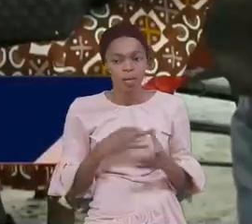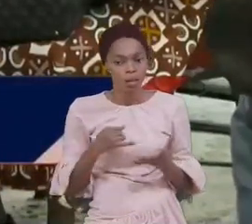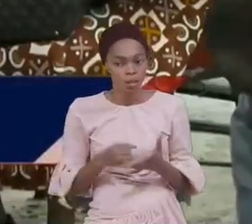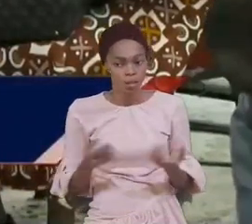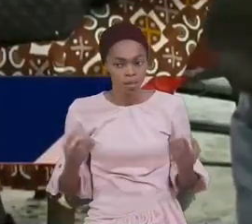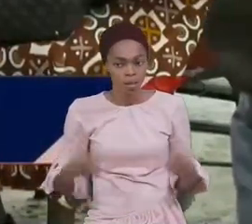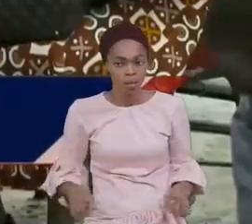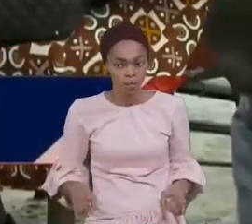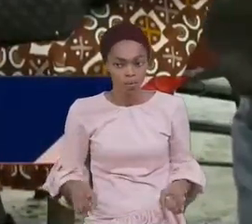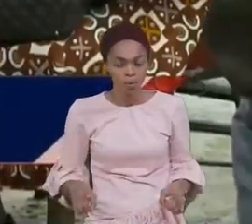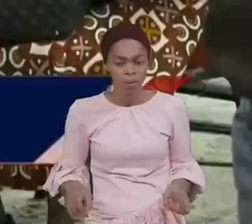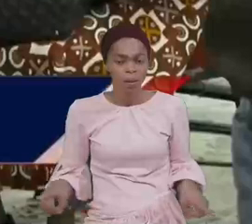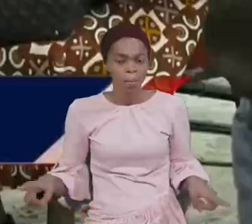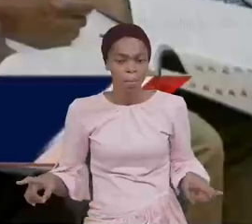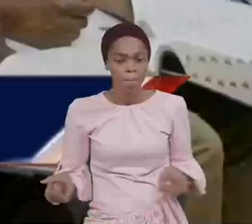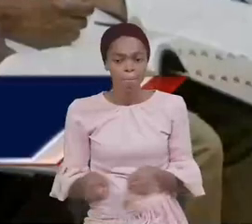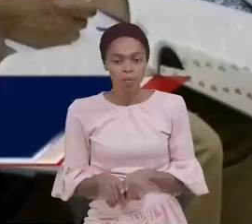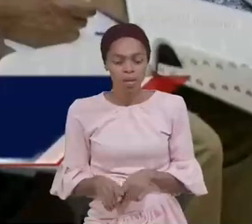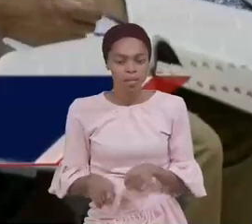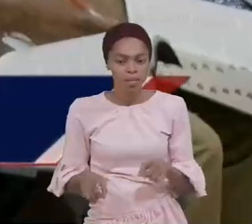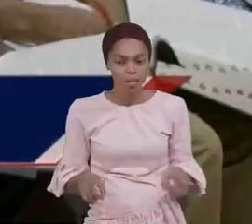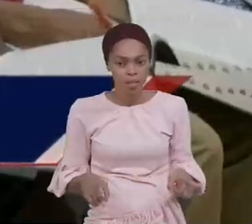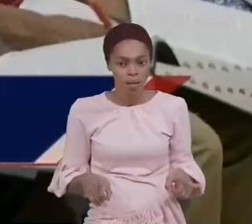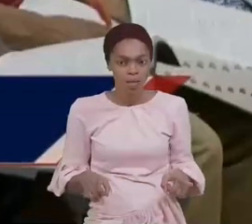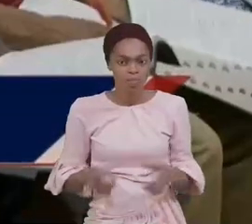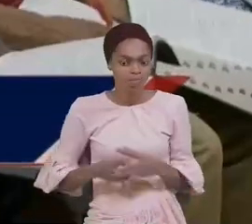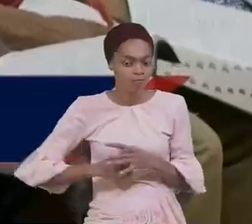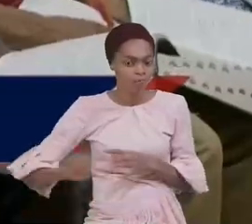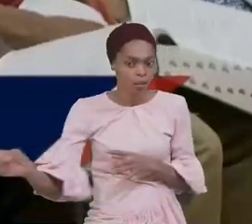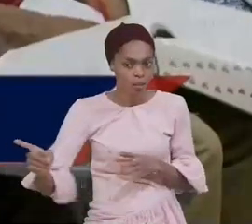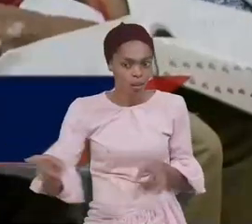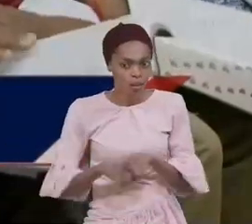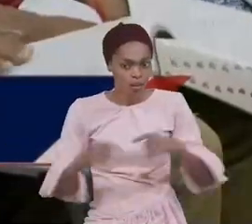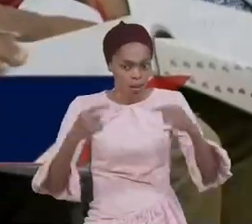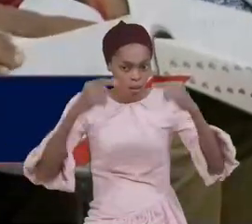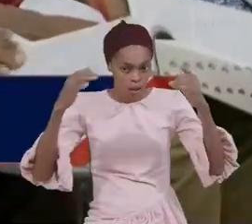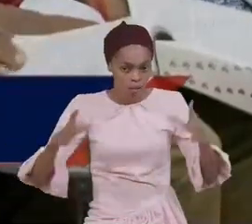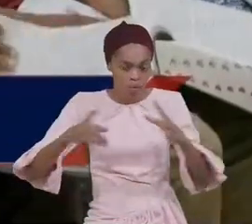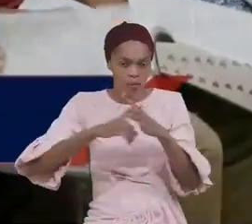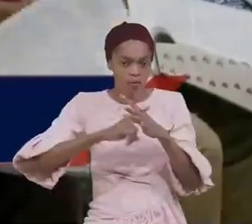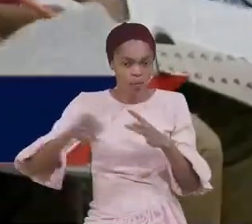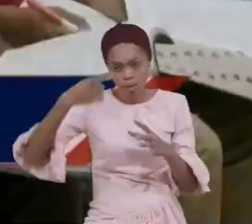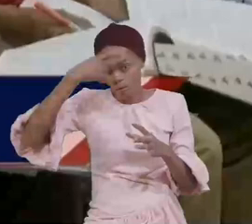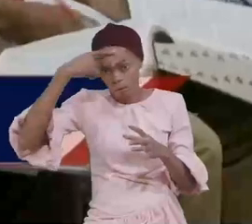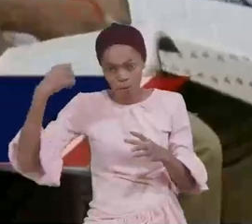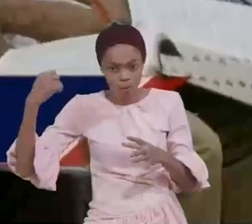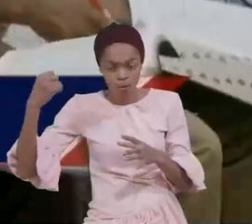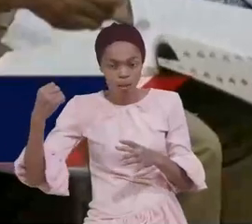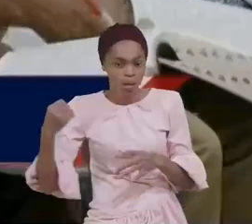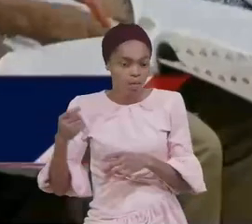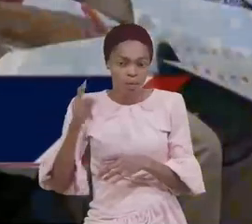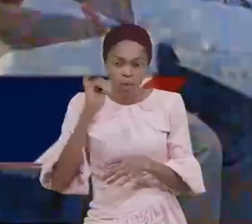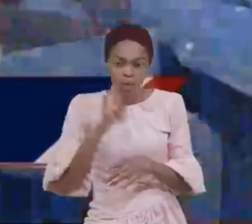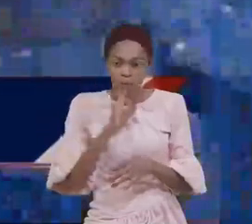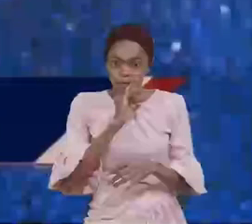comme ils fuyaient, c'est-à-dire les ennemis ont fui parce que